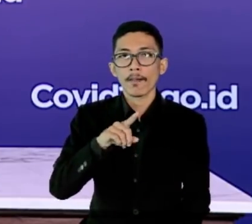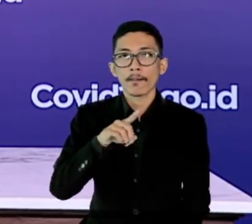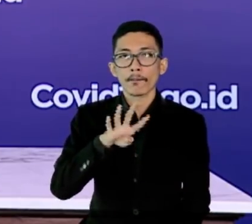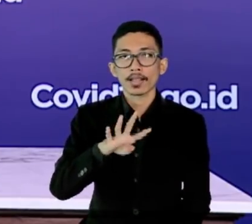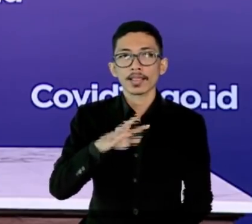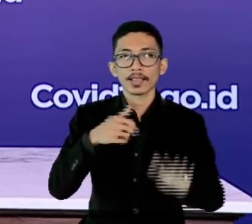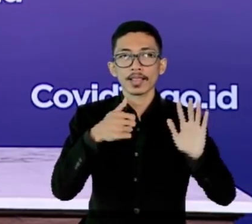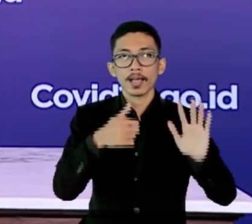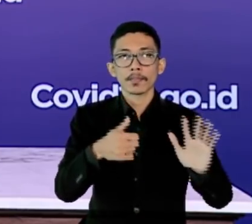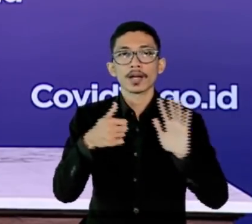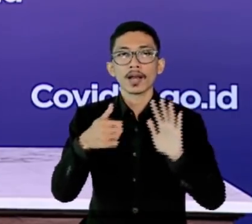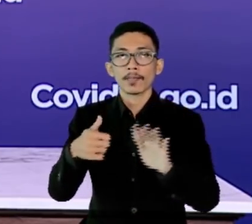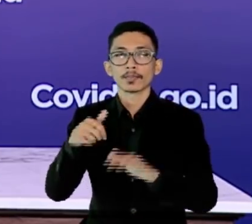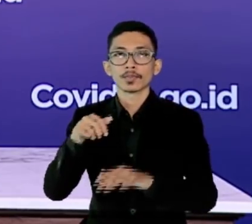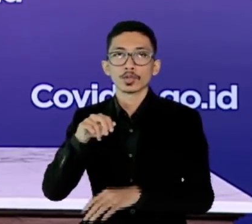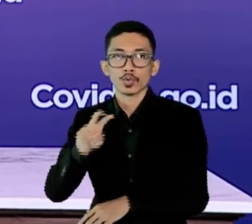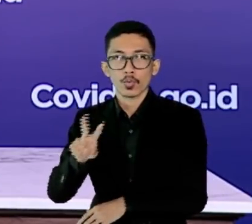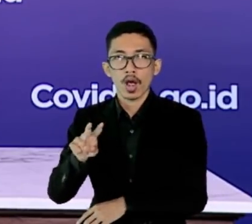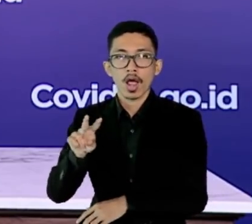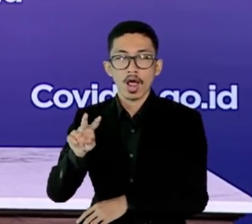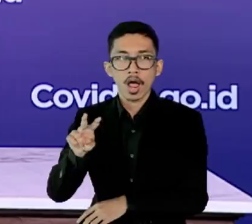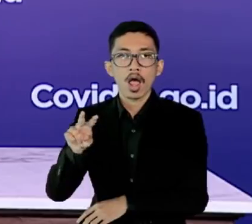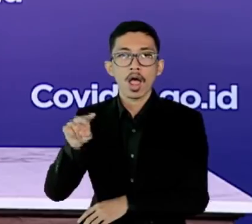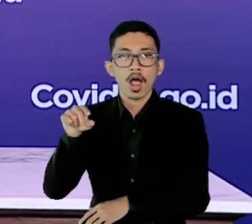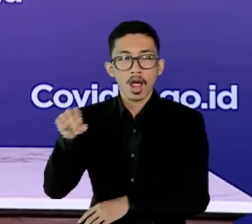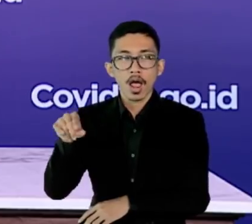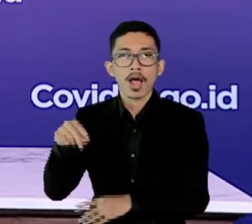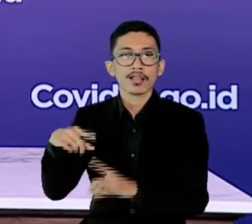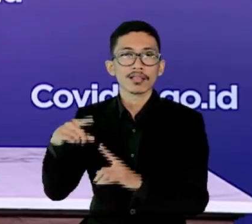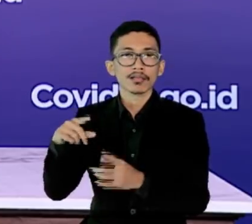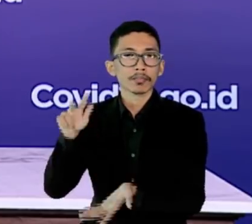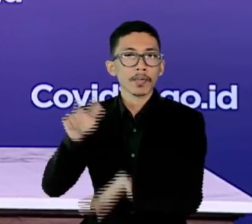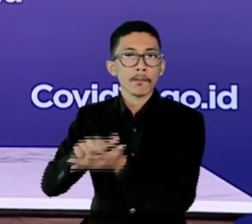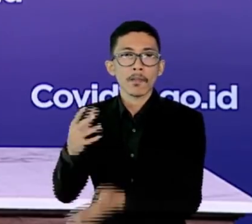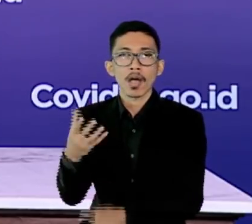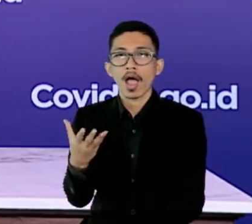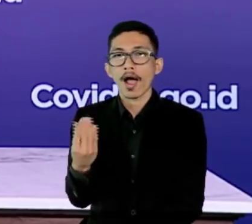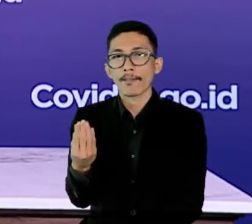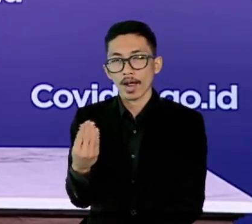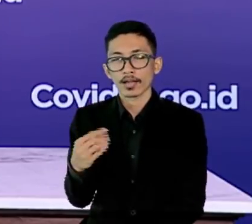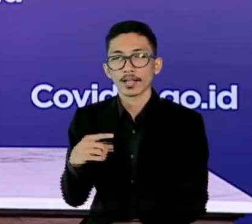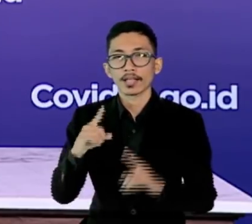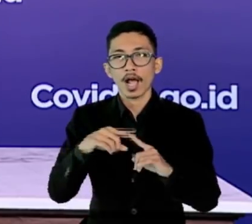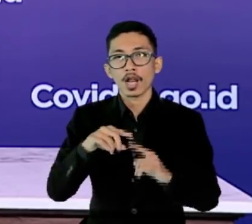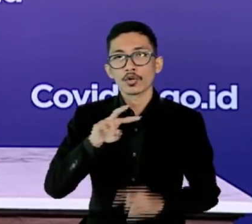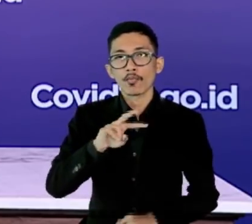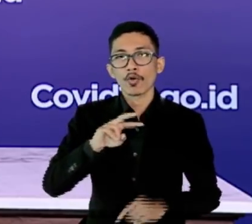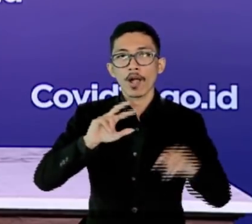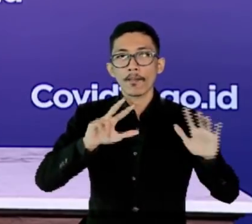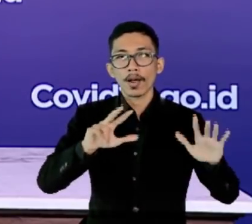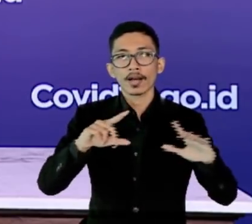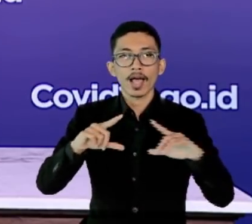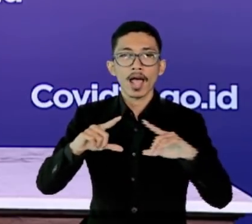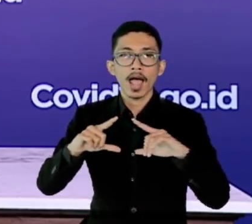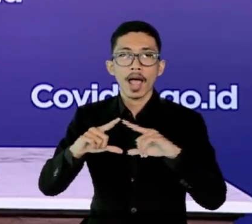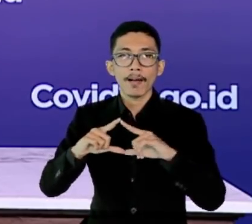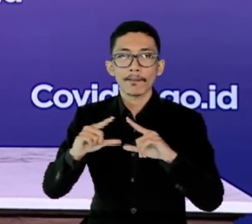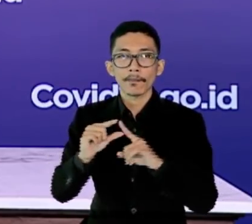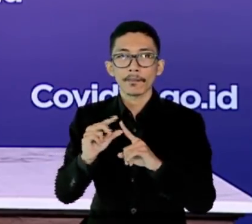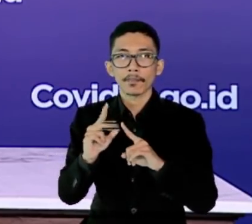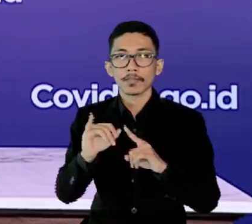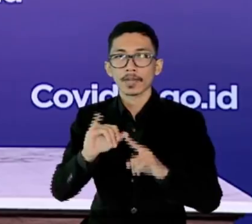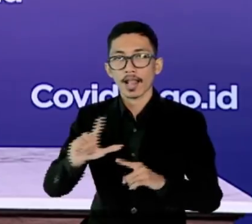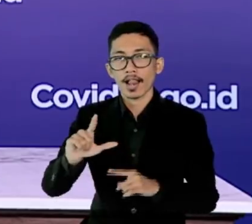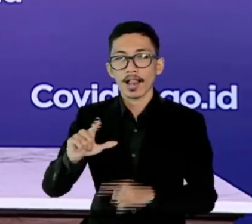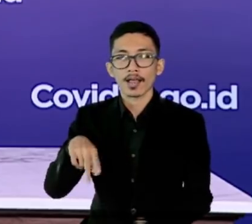B14662 yang ditetapkan dalam kategori tersebut pada tanggal 28 April 2021.